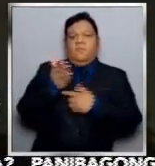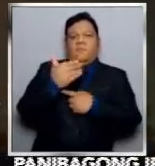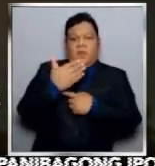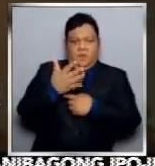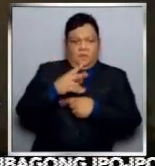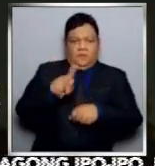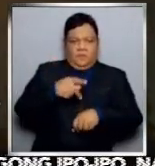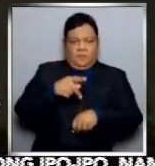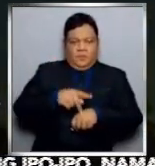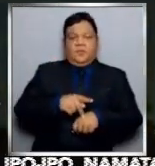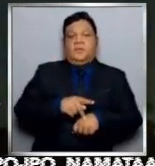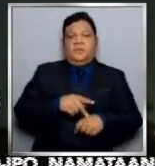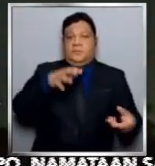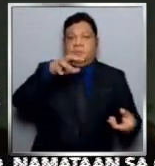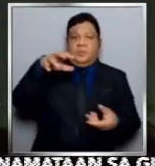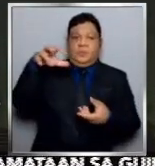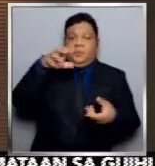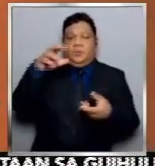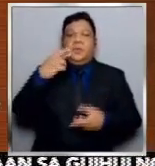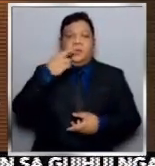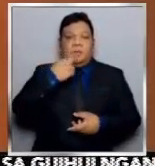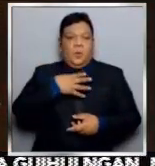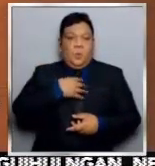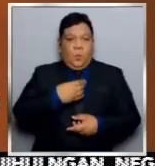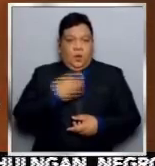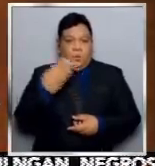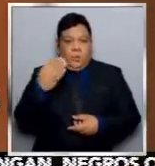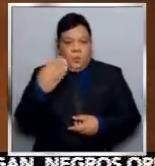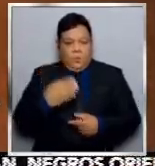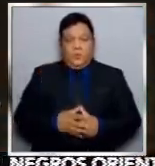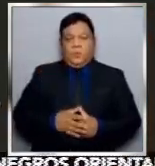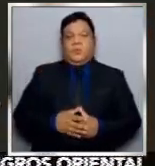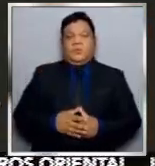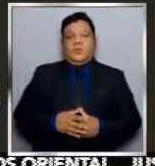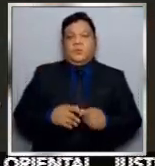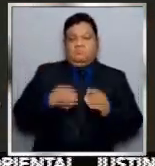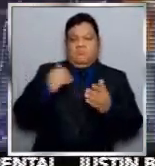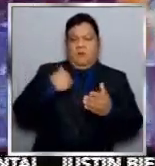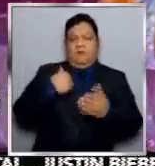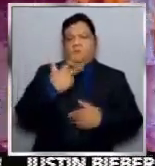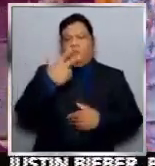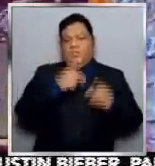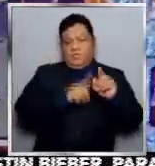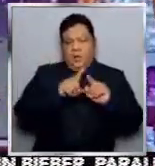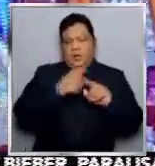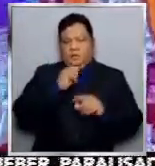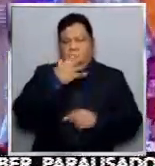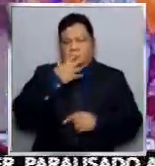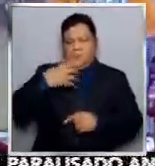langit ang red, white, and blue ng ating watawat. Markado ang taglay nitong three stars and a sun.